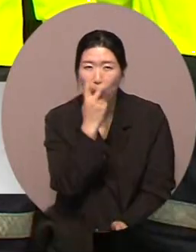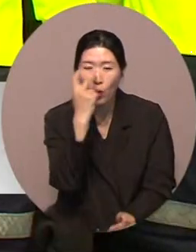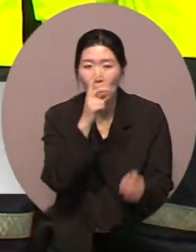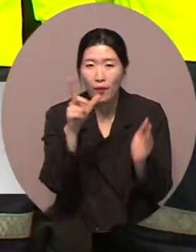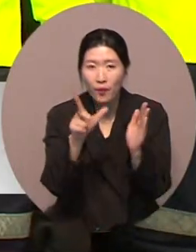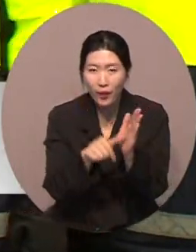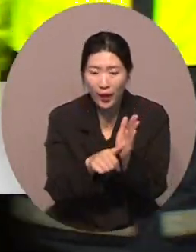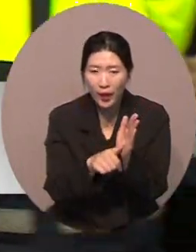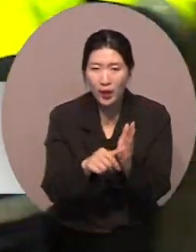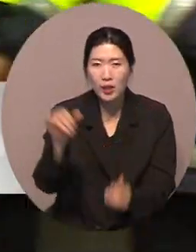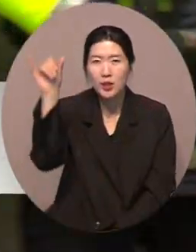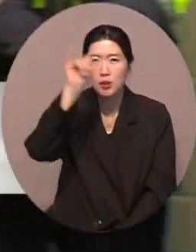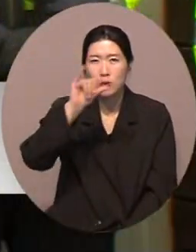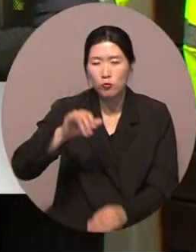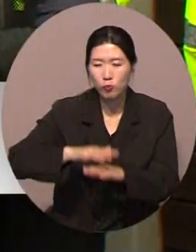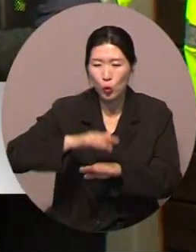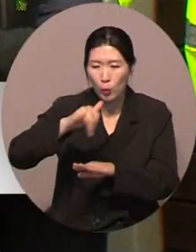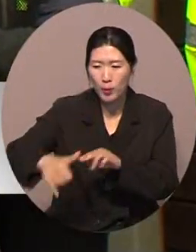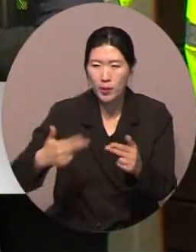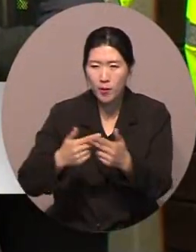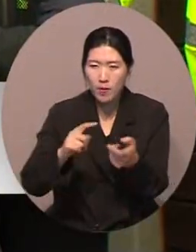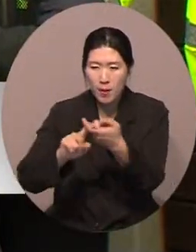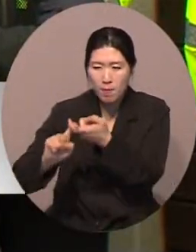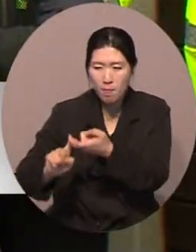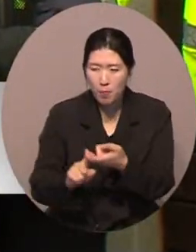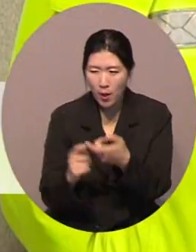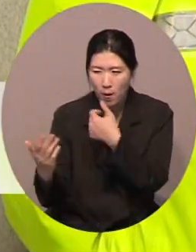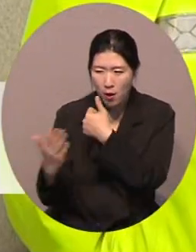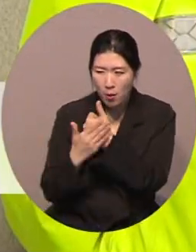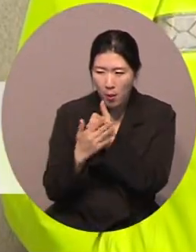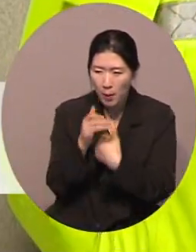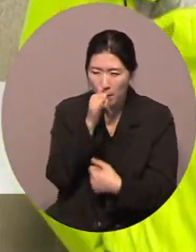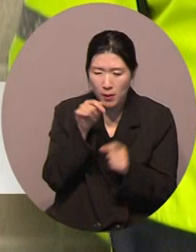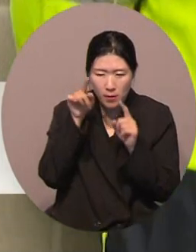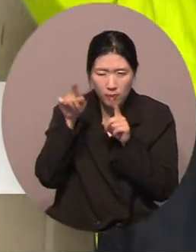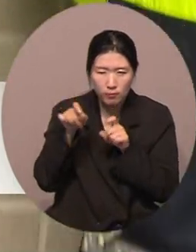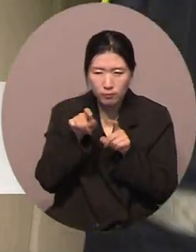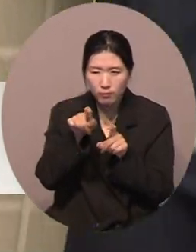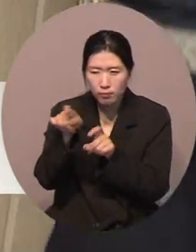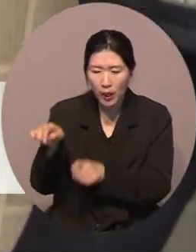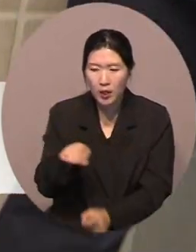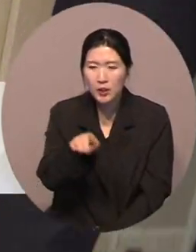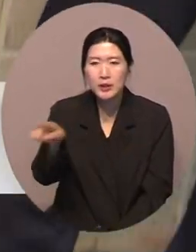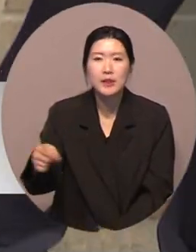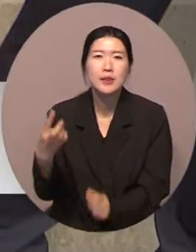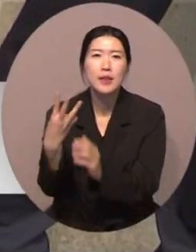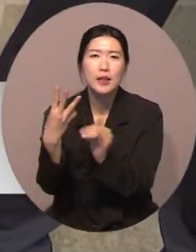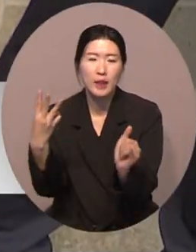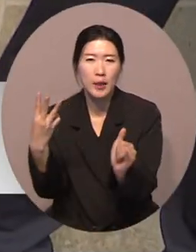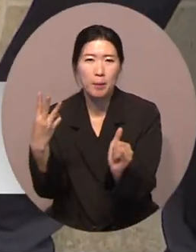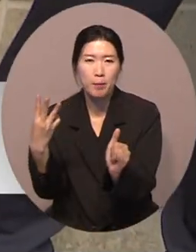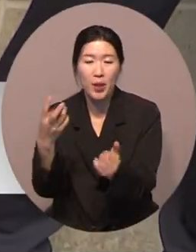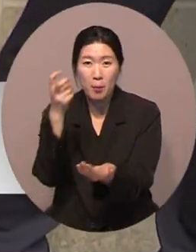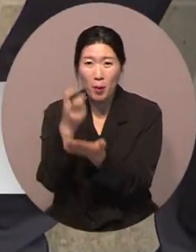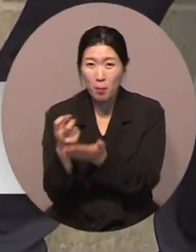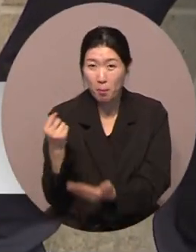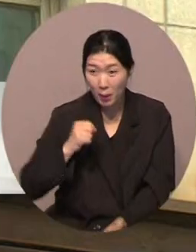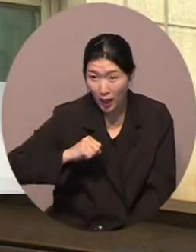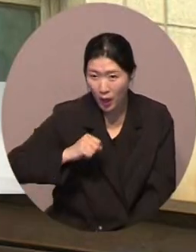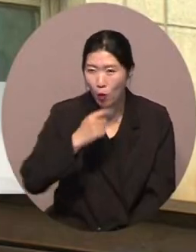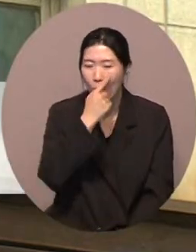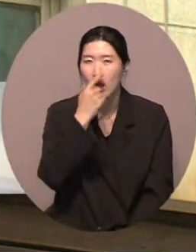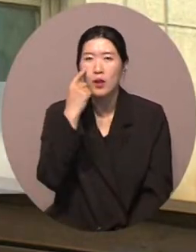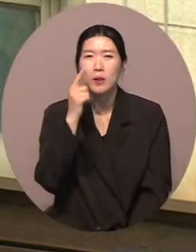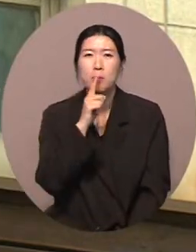중 전국 규모의 별도 지하 조직 이사회를 추적해 충청 지역 측 3명의 국가보안법 위반 혐의를